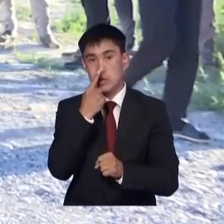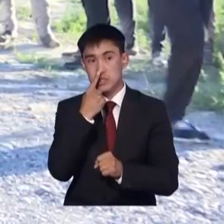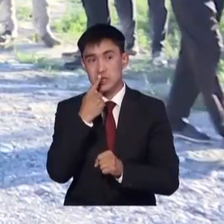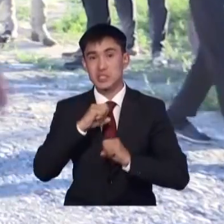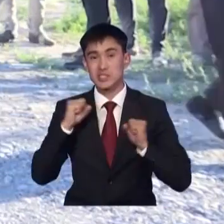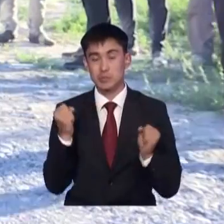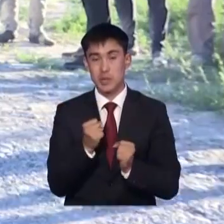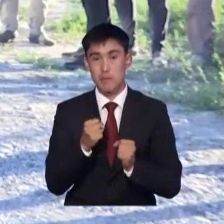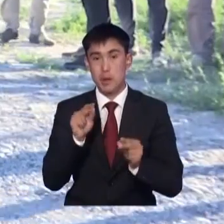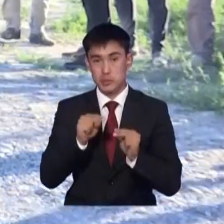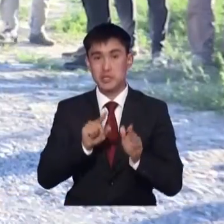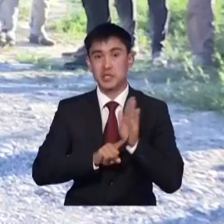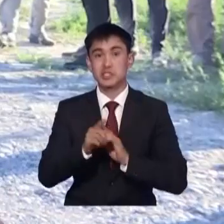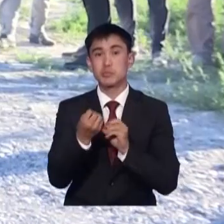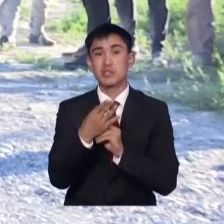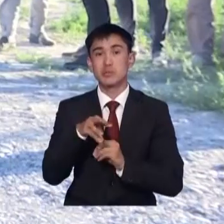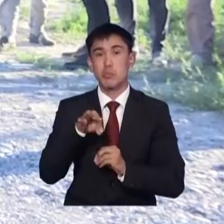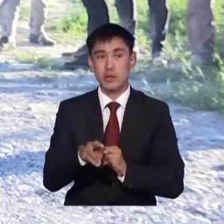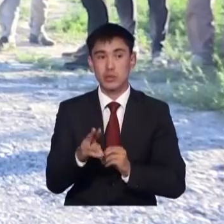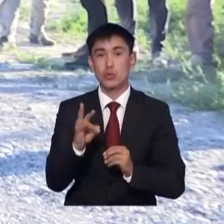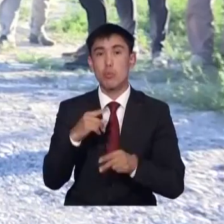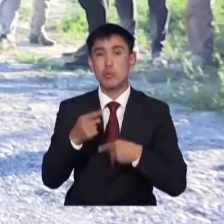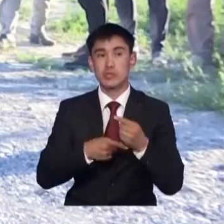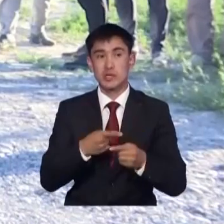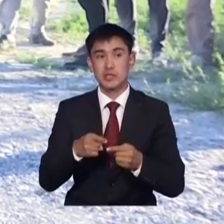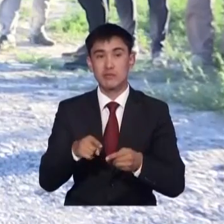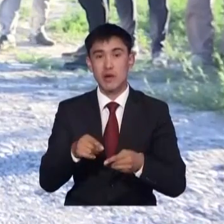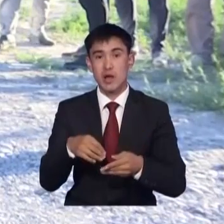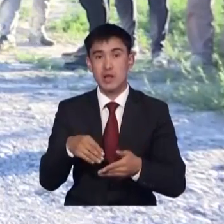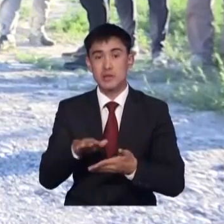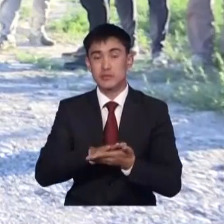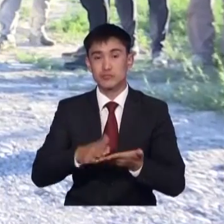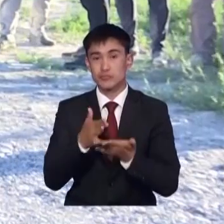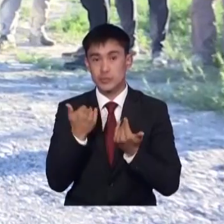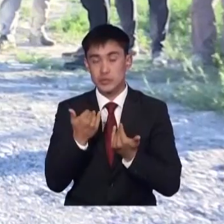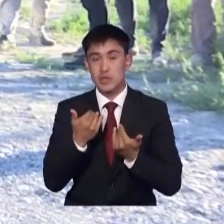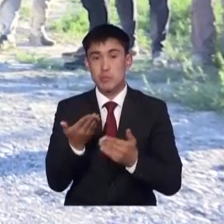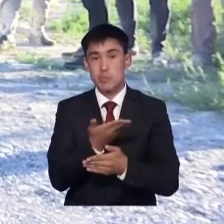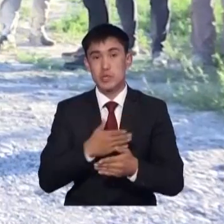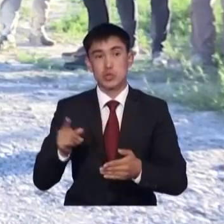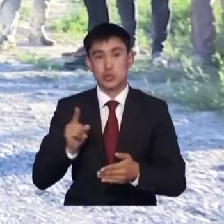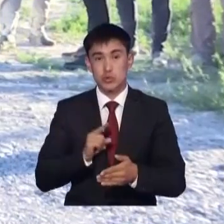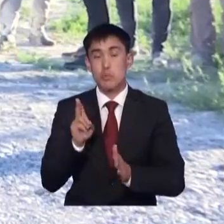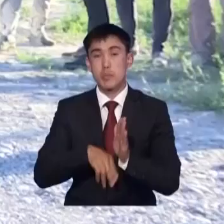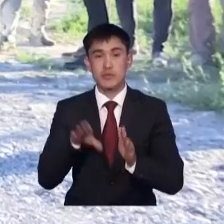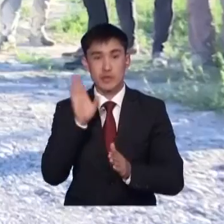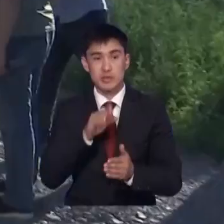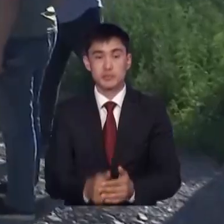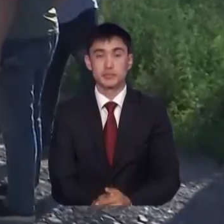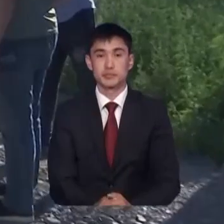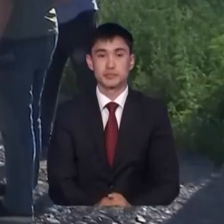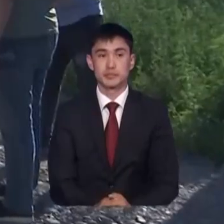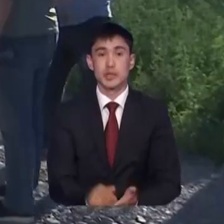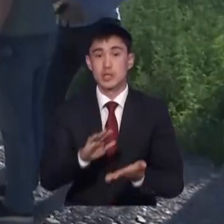зимы пообещали начать 15 марта Однако после этого не давали о себе знать и соответственно мы до сих пор сидим без воды